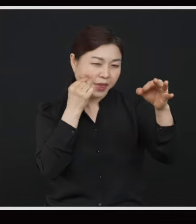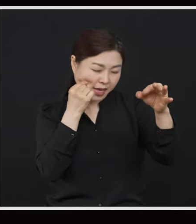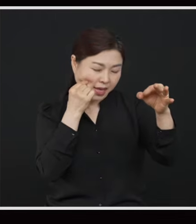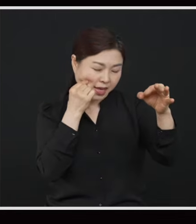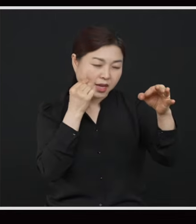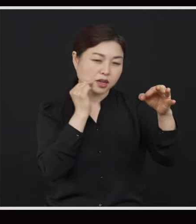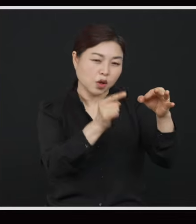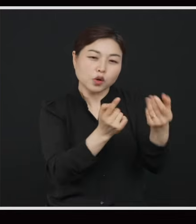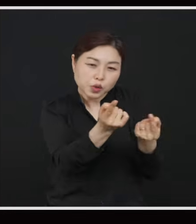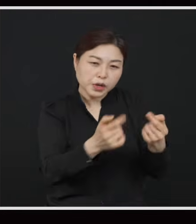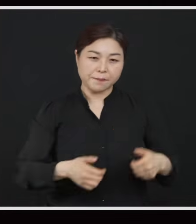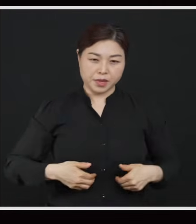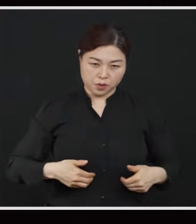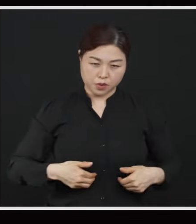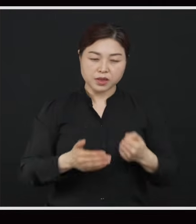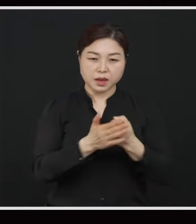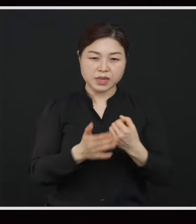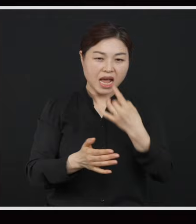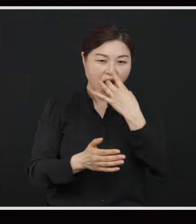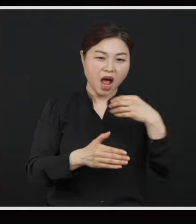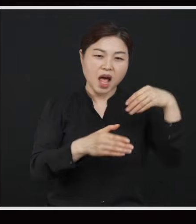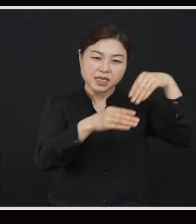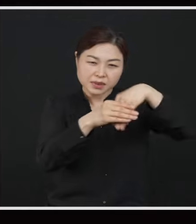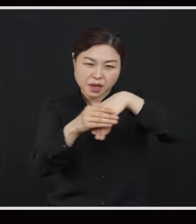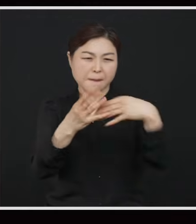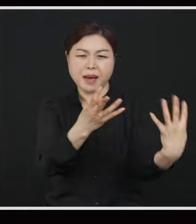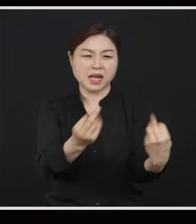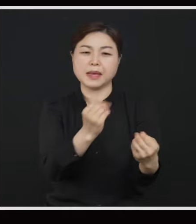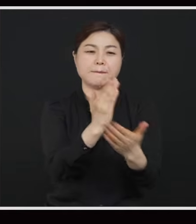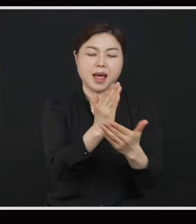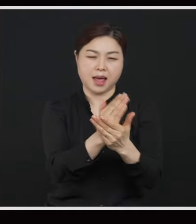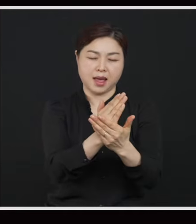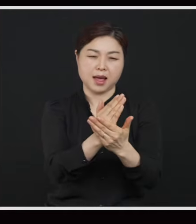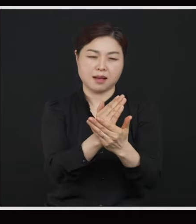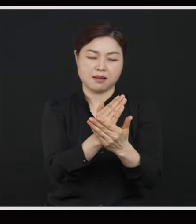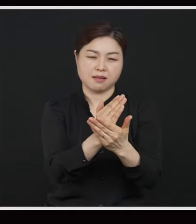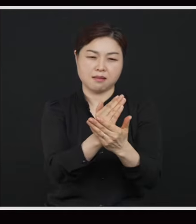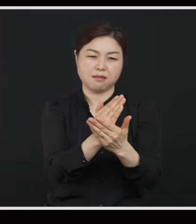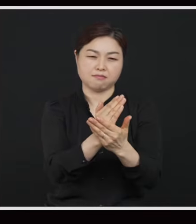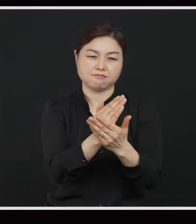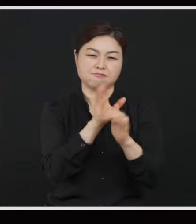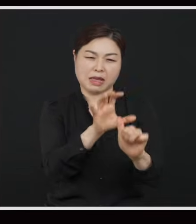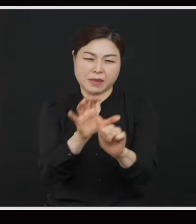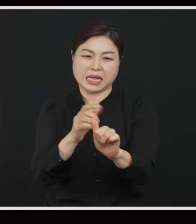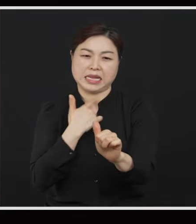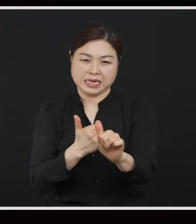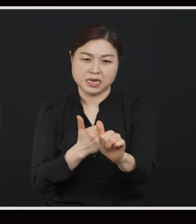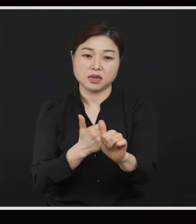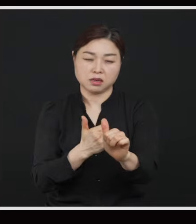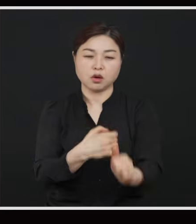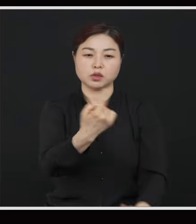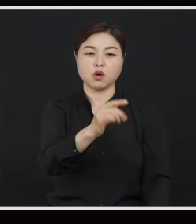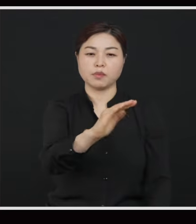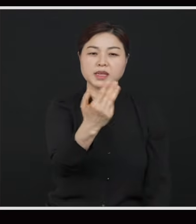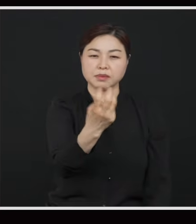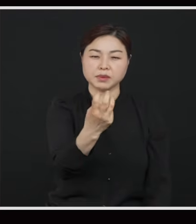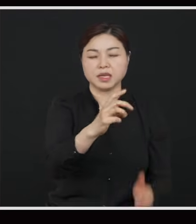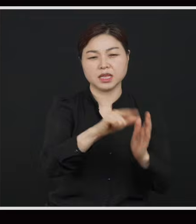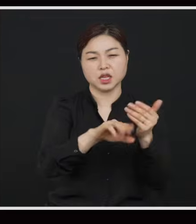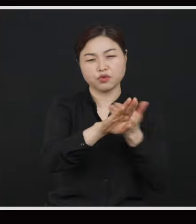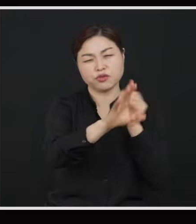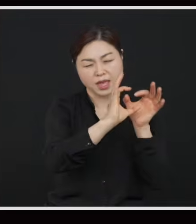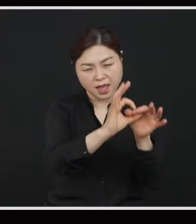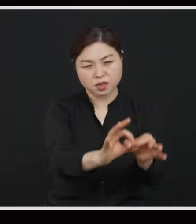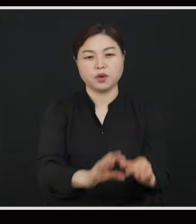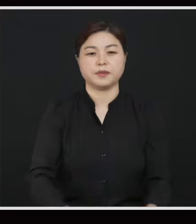많이 심지 못도록 규제를 해. 그래서 1930년대 이후서부터 그 기조가